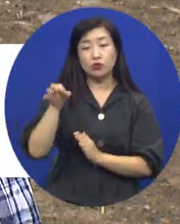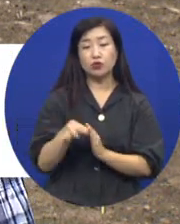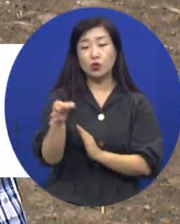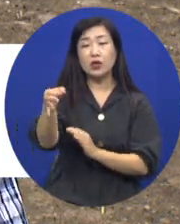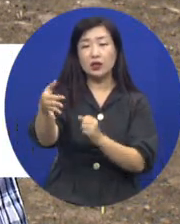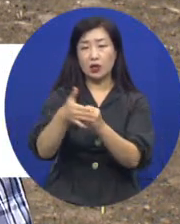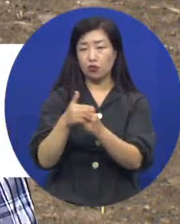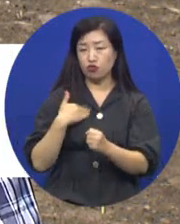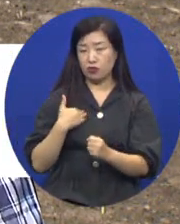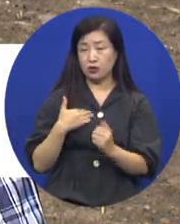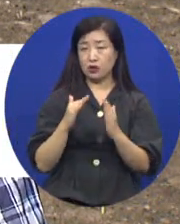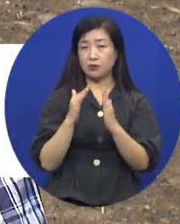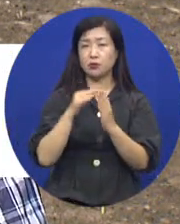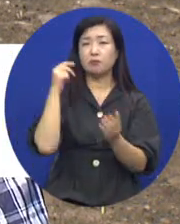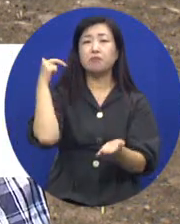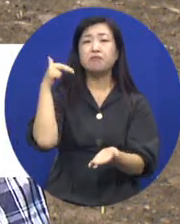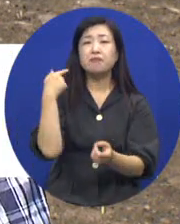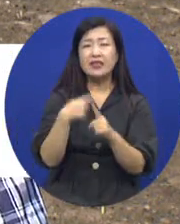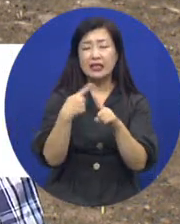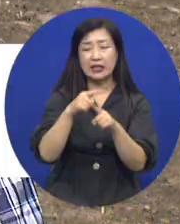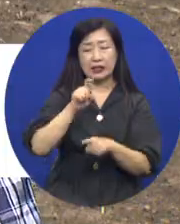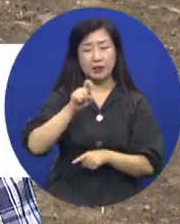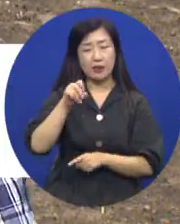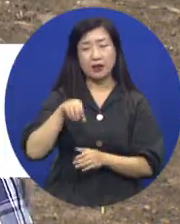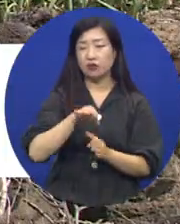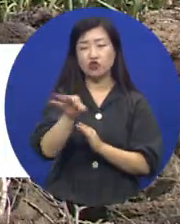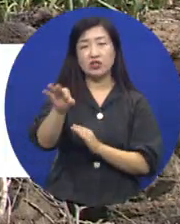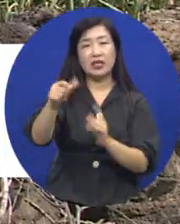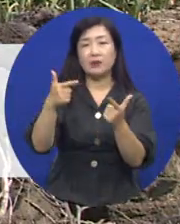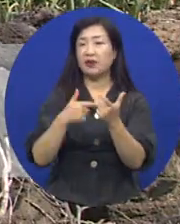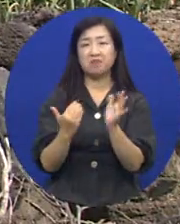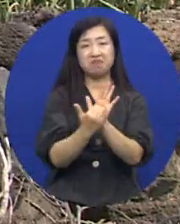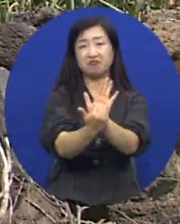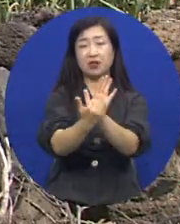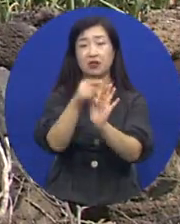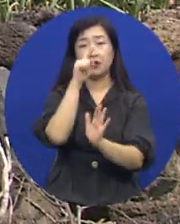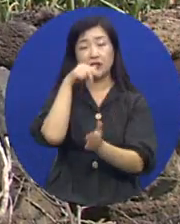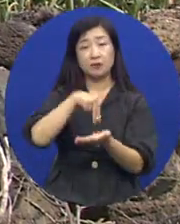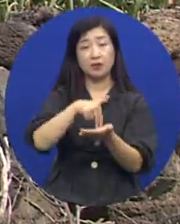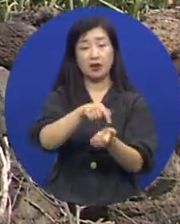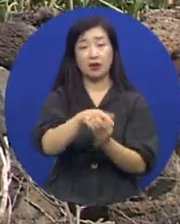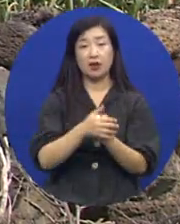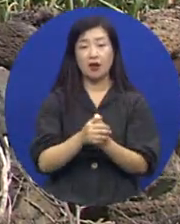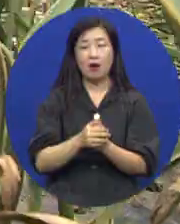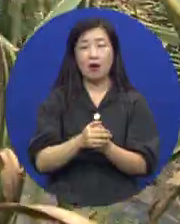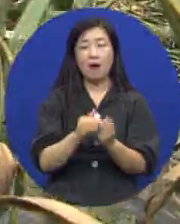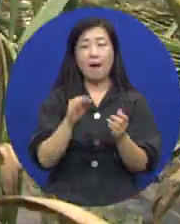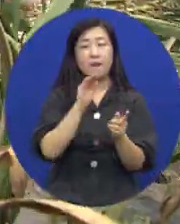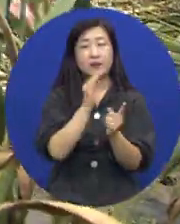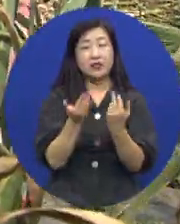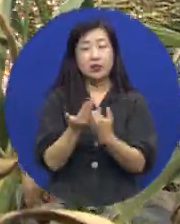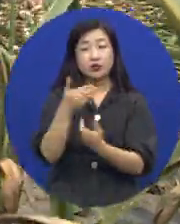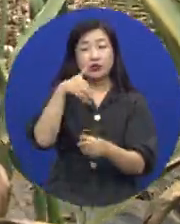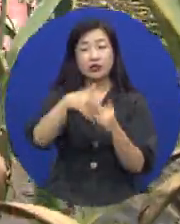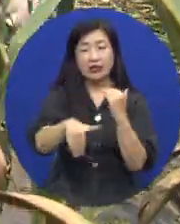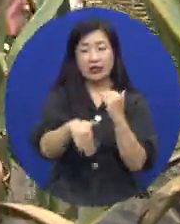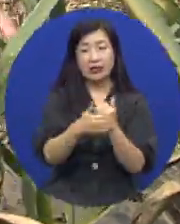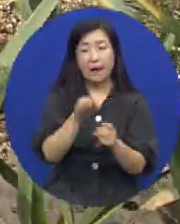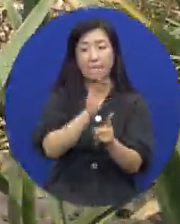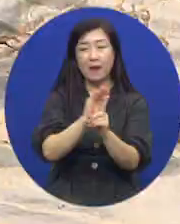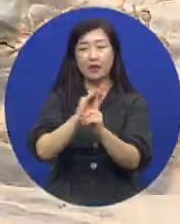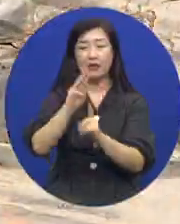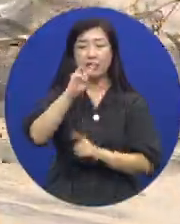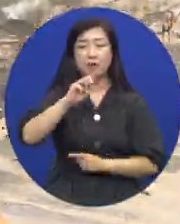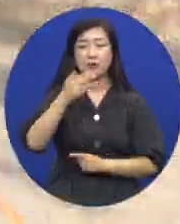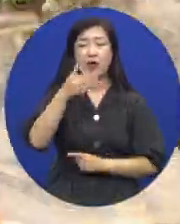줬으니까 우리도 11만 원 주라. 그렇지 않으면 일 안 하겠다. 올해 제주 지역 마늘 생산량은 지난해보다